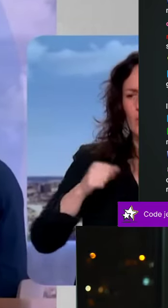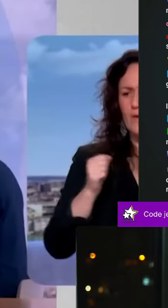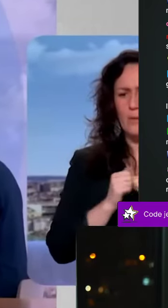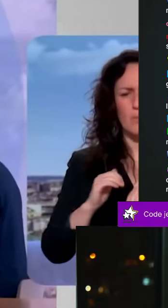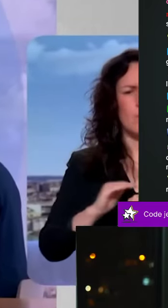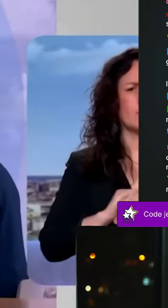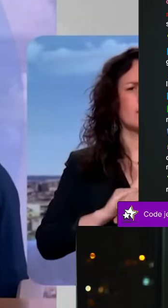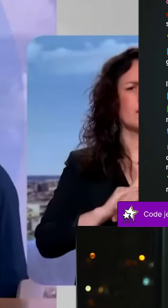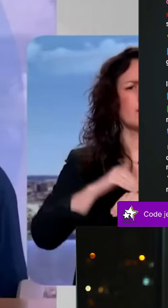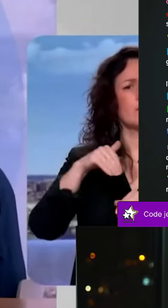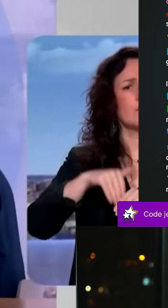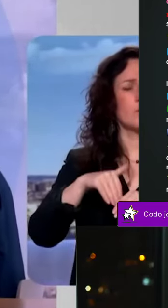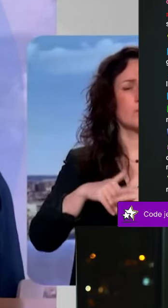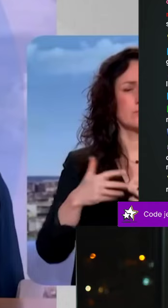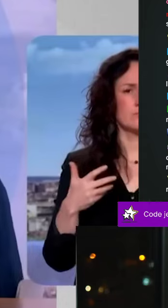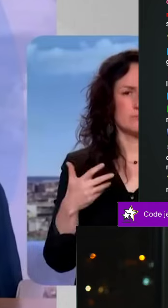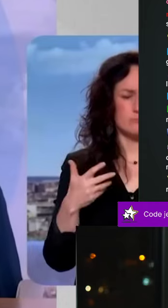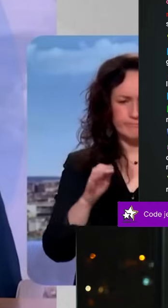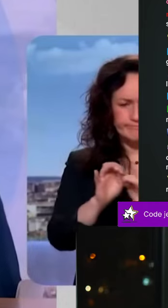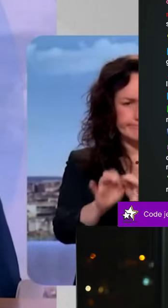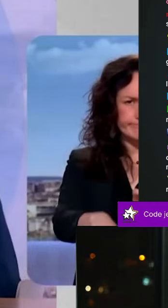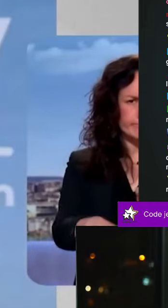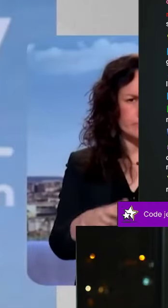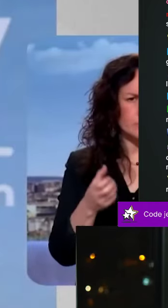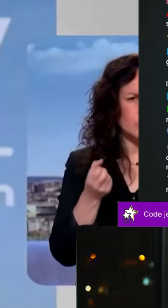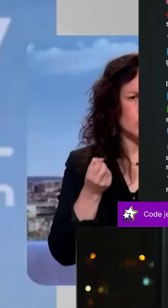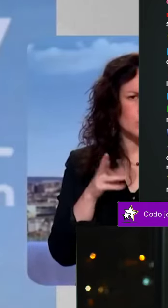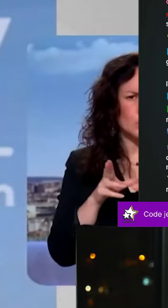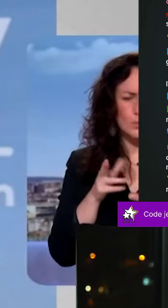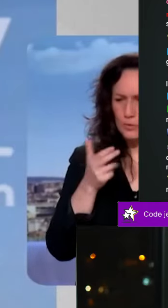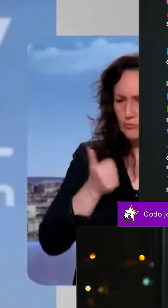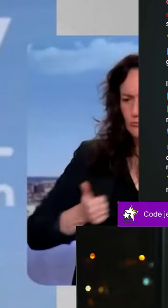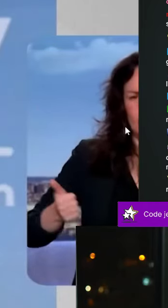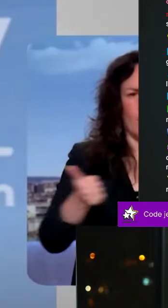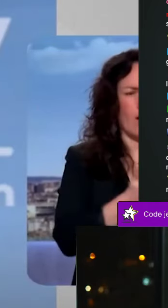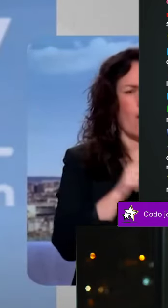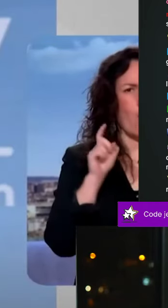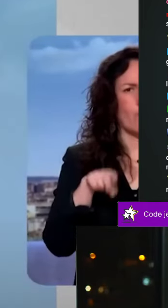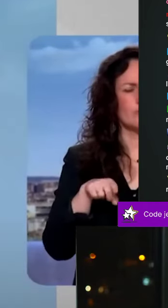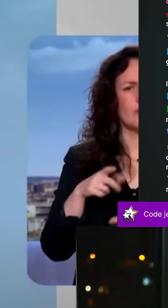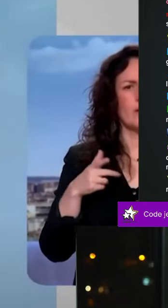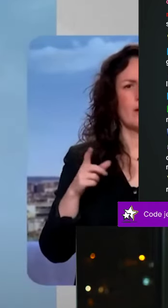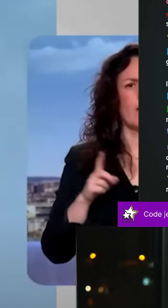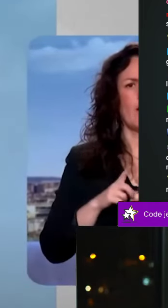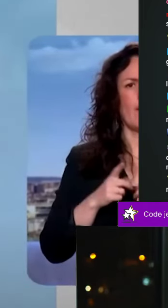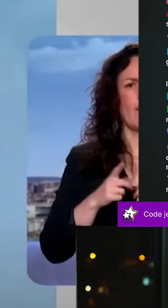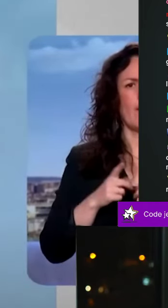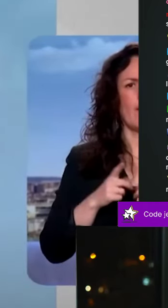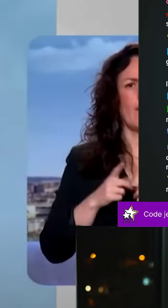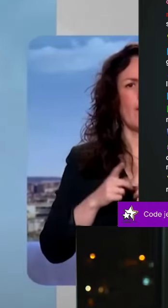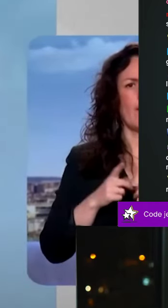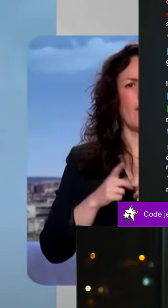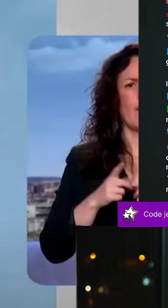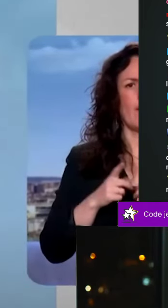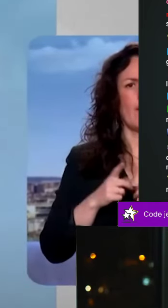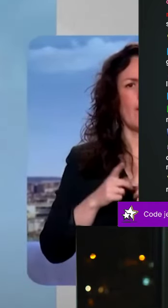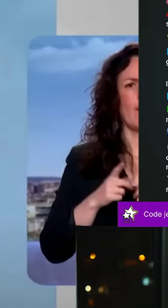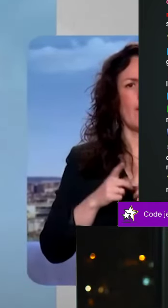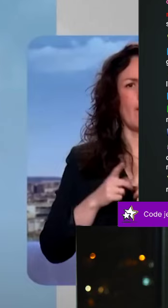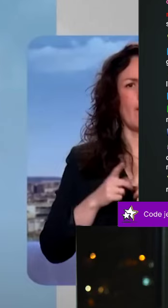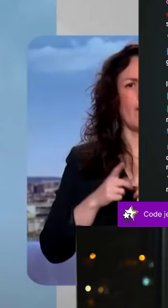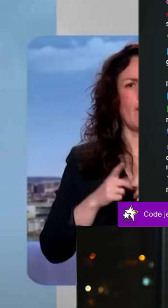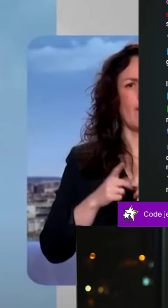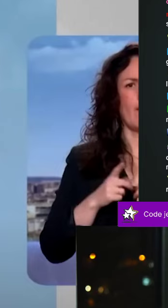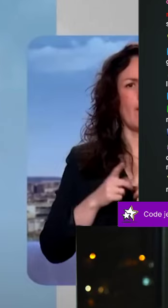politique qui conduirait à ce que les uns et les autres renient les engagement qu'ils ont pris devant les électrices et les électeurs Aï quelle erreur de de